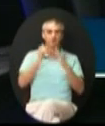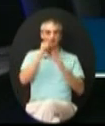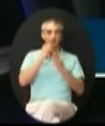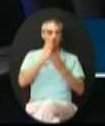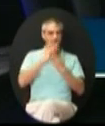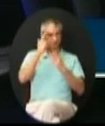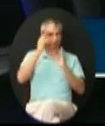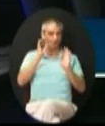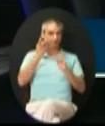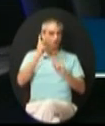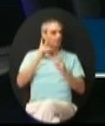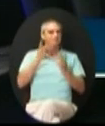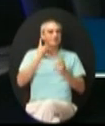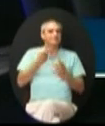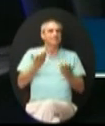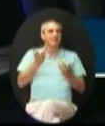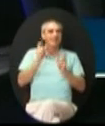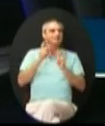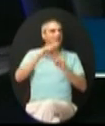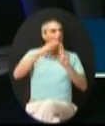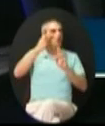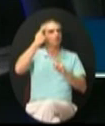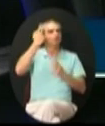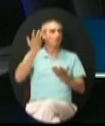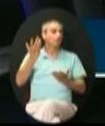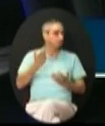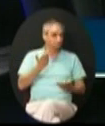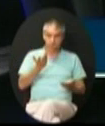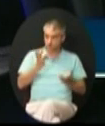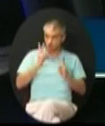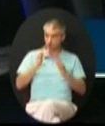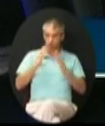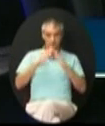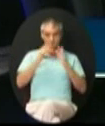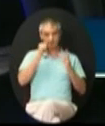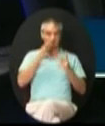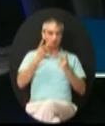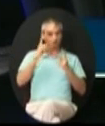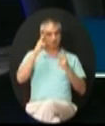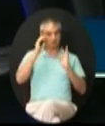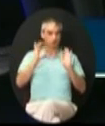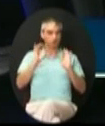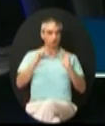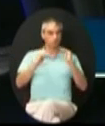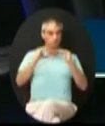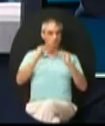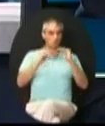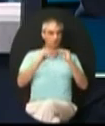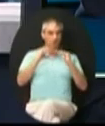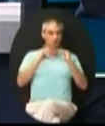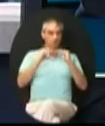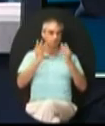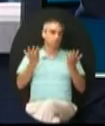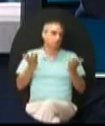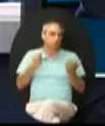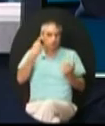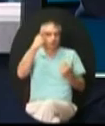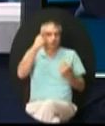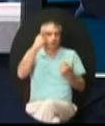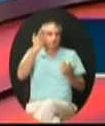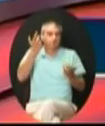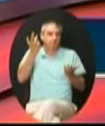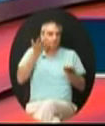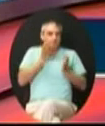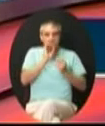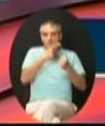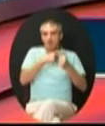הוא שפוי יותר? מה צריך לדעת האזרח העולם הגדול? אני שאלתי אותך. יש היום בית לבן יותר מאוזן, אתה יודע שאתה חושב על הבת